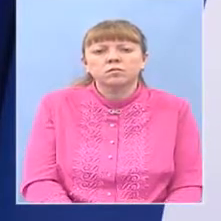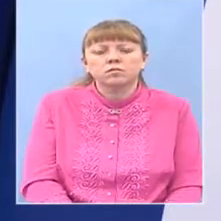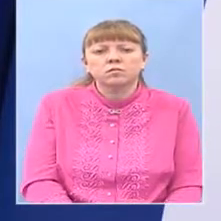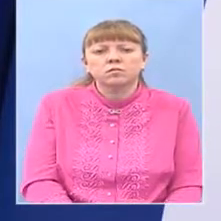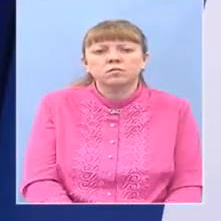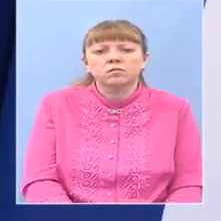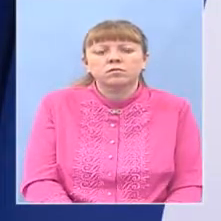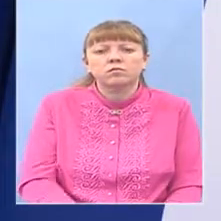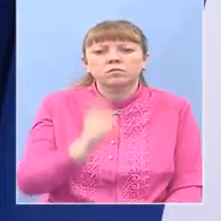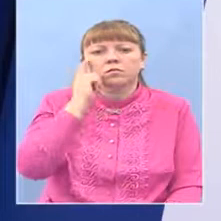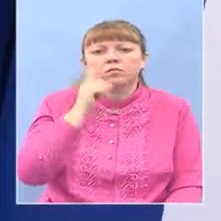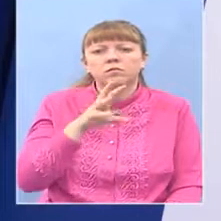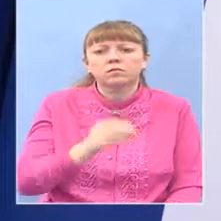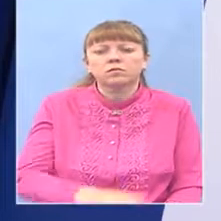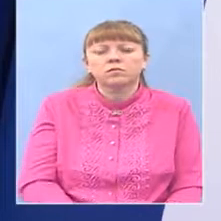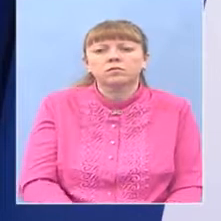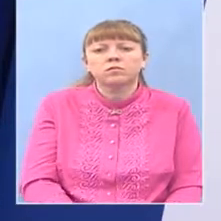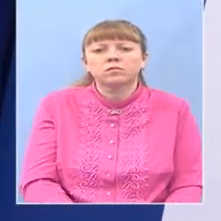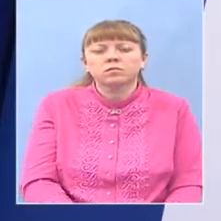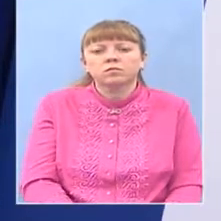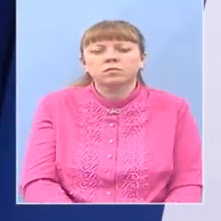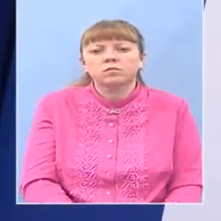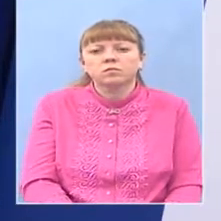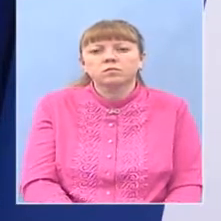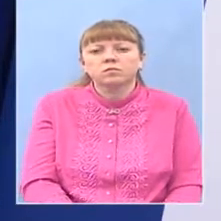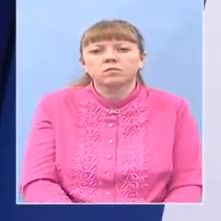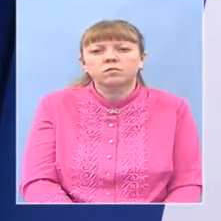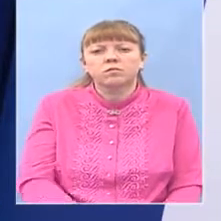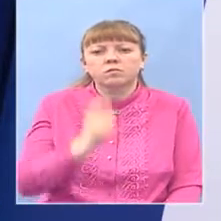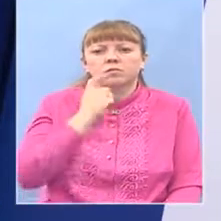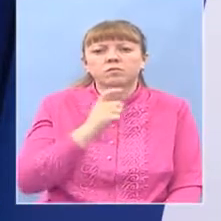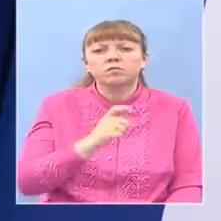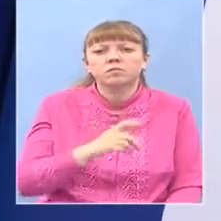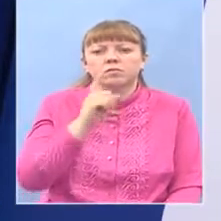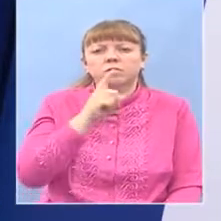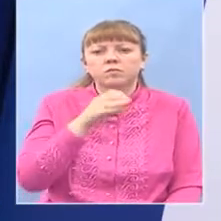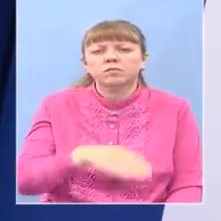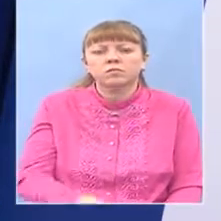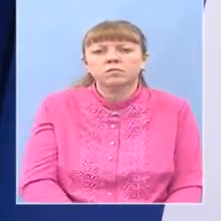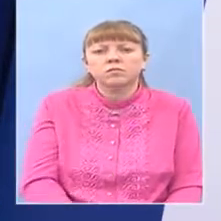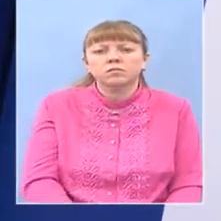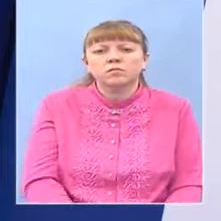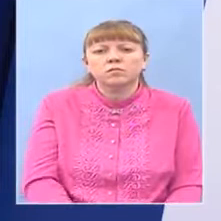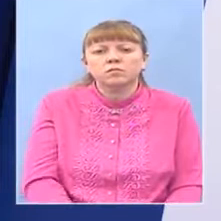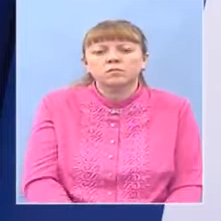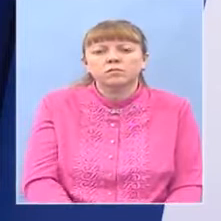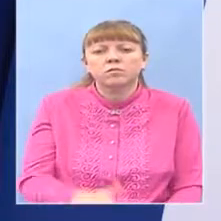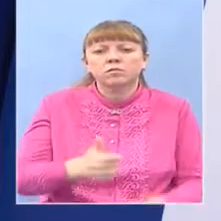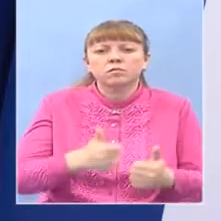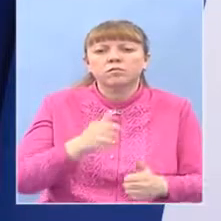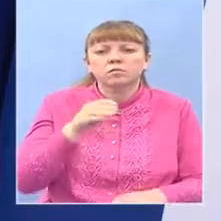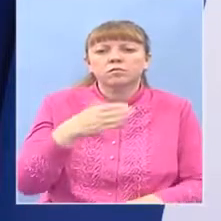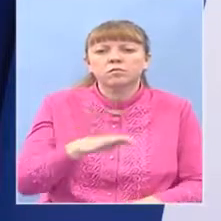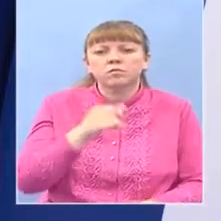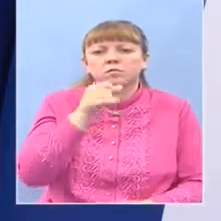у вас есть идея, там, инициатива, мы ежегодно размещаем малые гранты. Причем здесь в конкурсе малых грантов